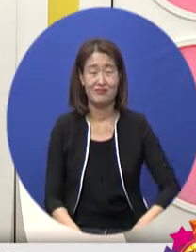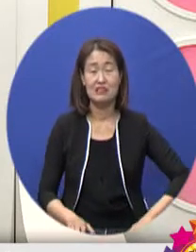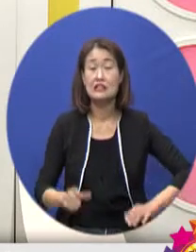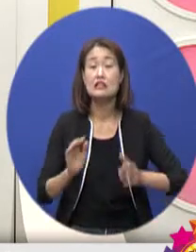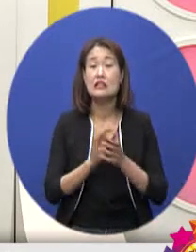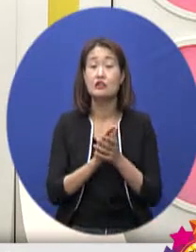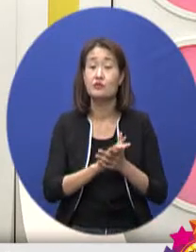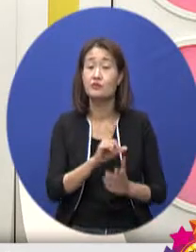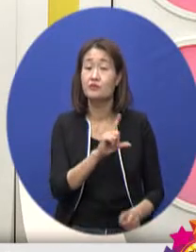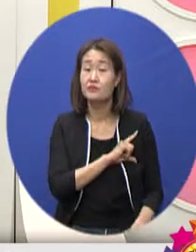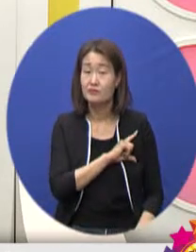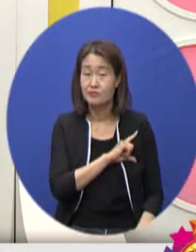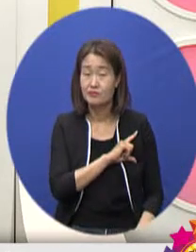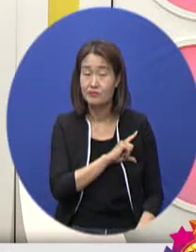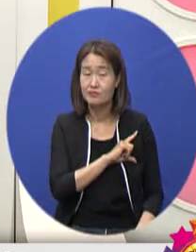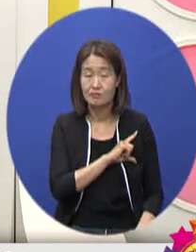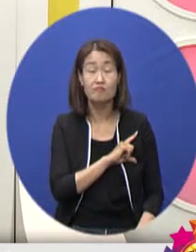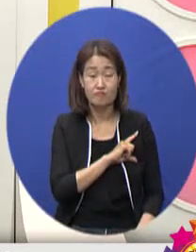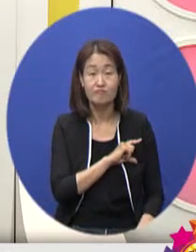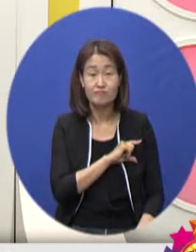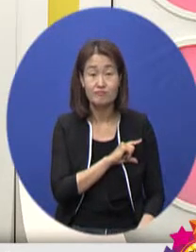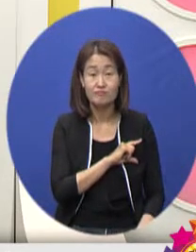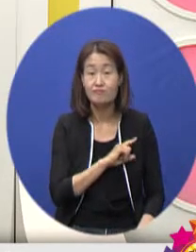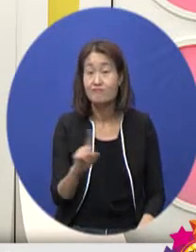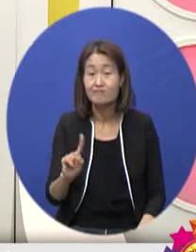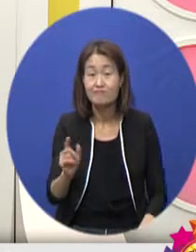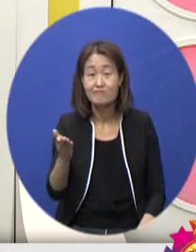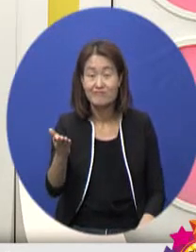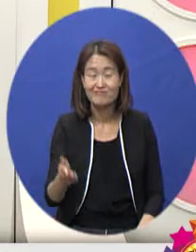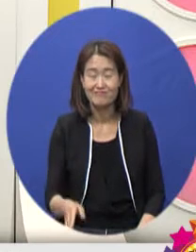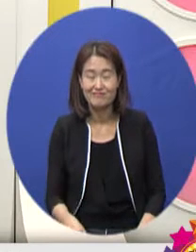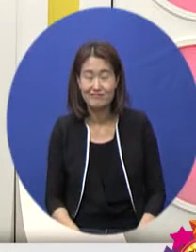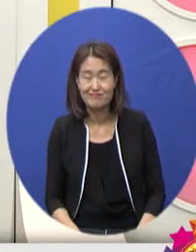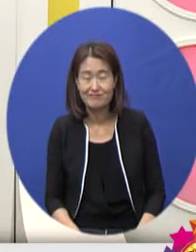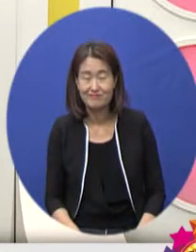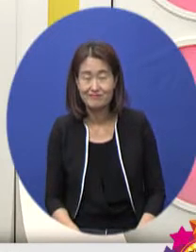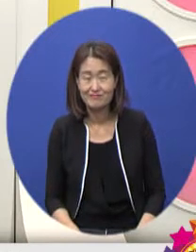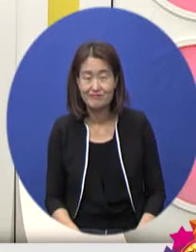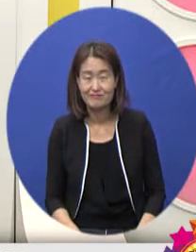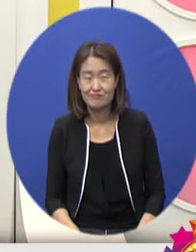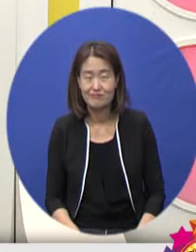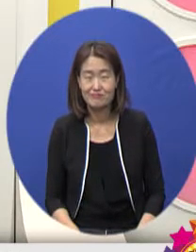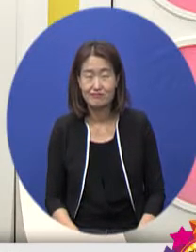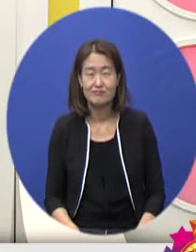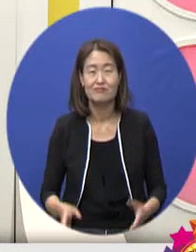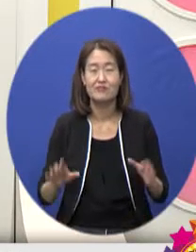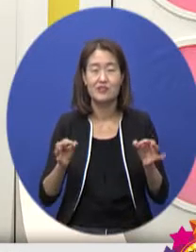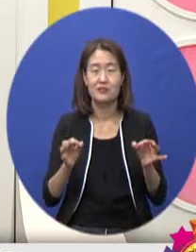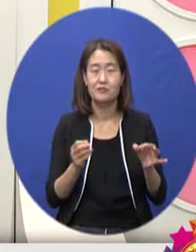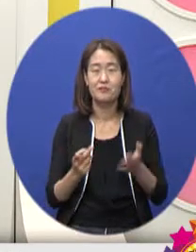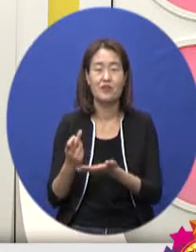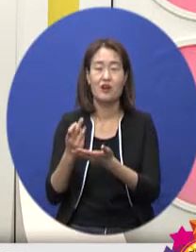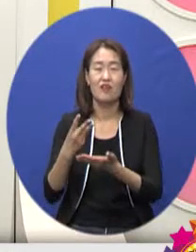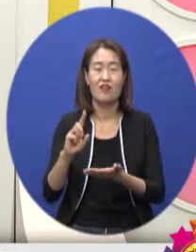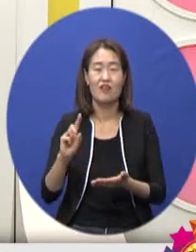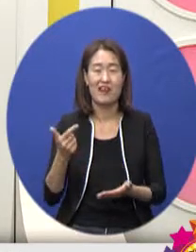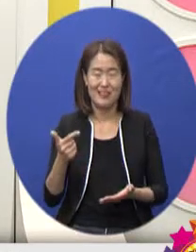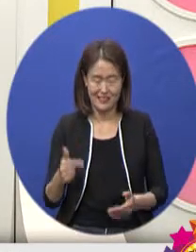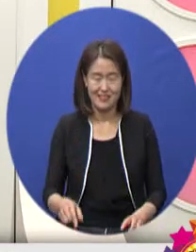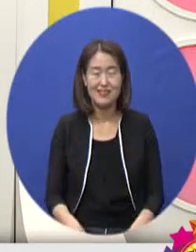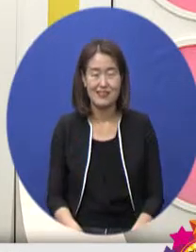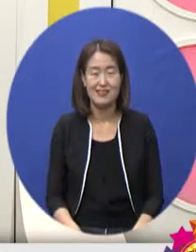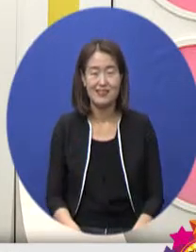혹시 성함 기억하고 계세요? 네. 네, 성함이 어떻게 되세요? 김형란. 형자